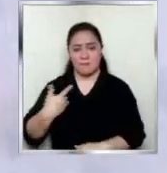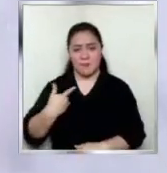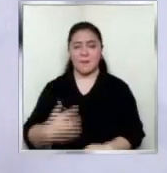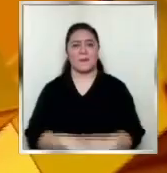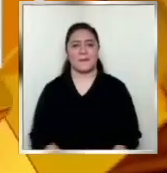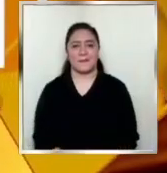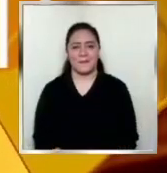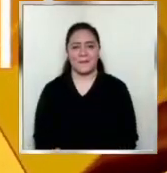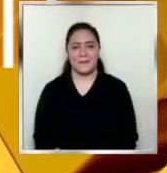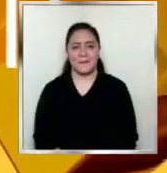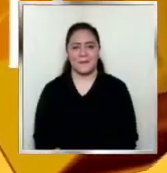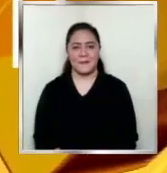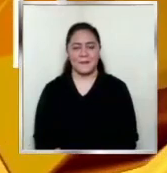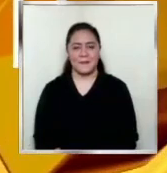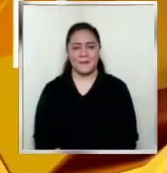24 oras.